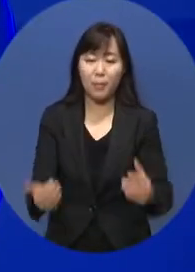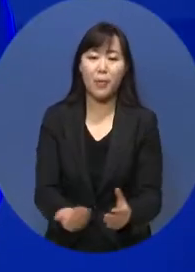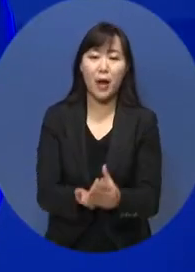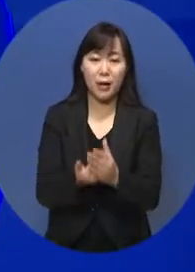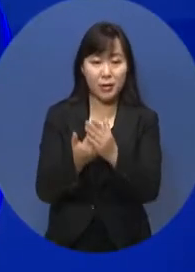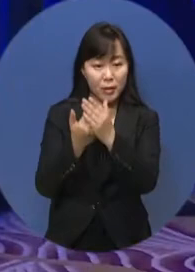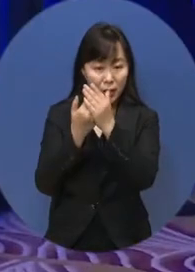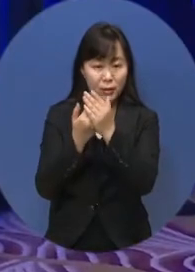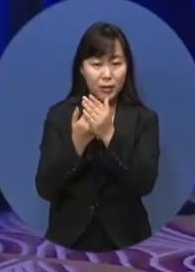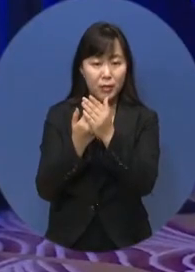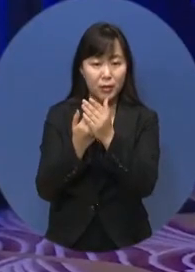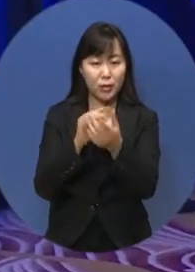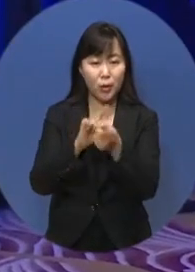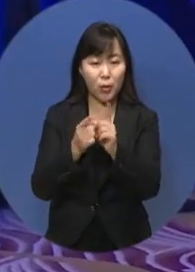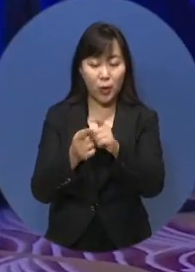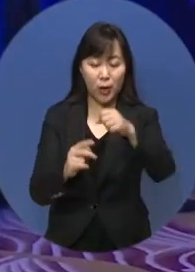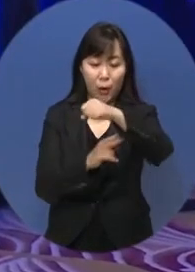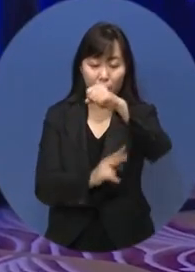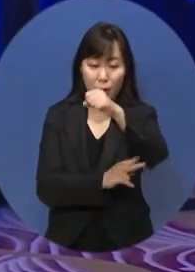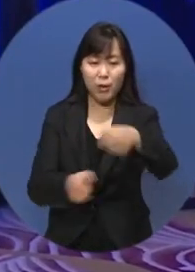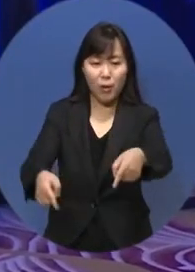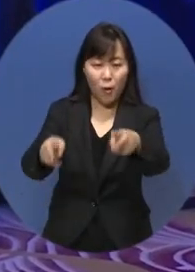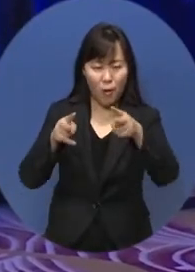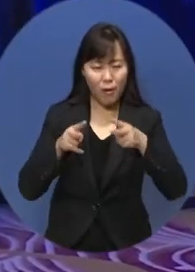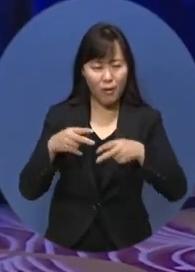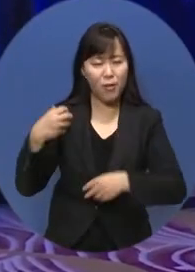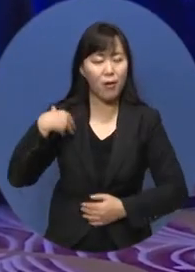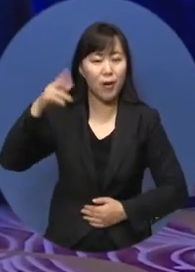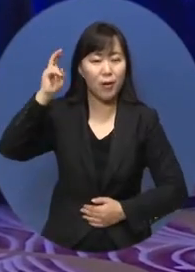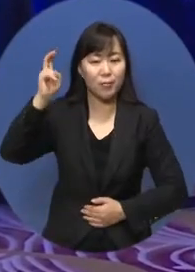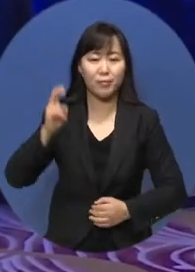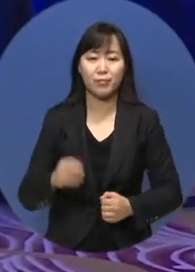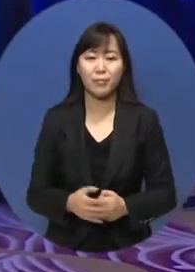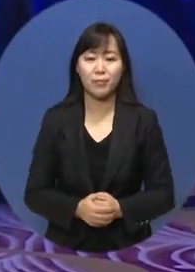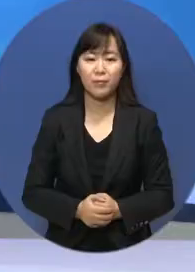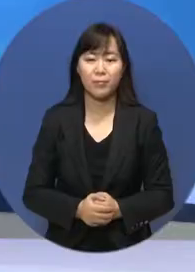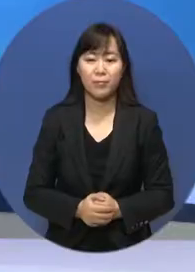발전해 나가는 가교 역할을 하게 될 것으로 기대됩니다.